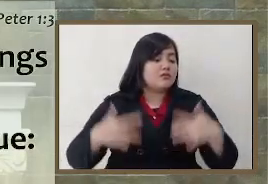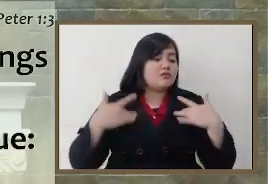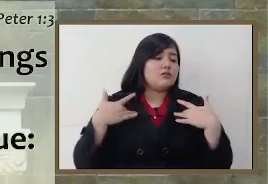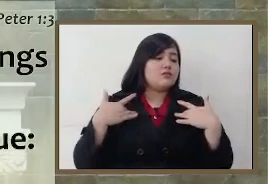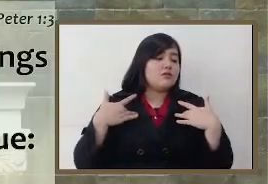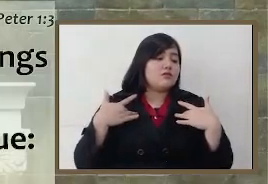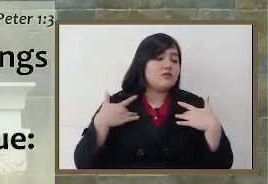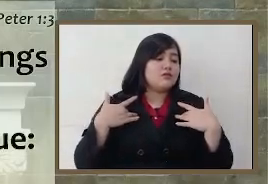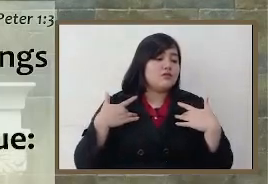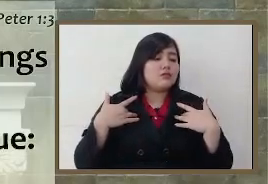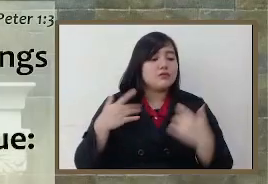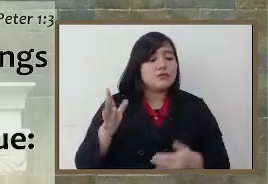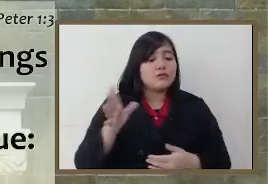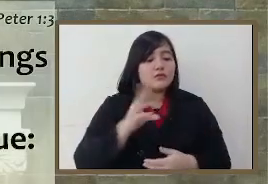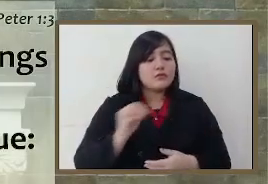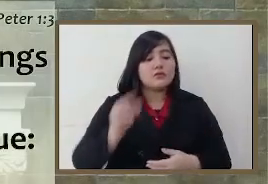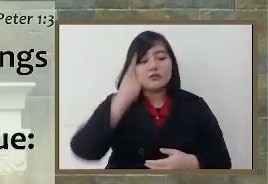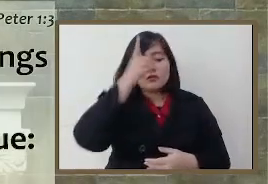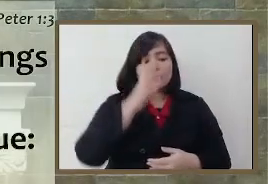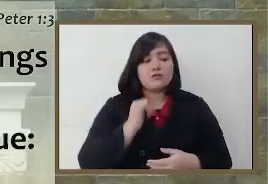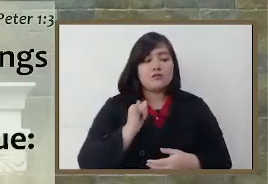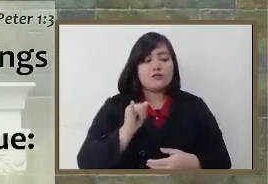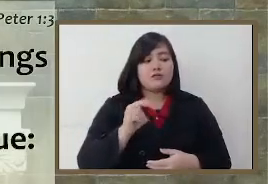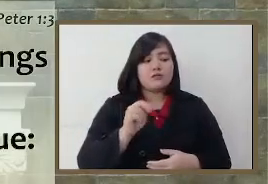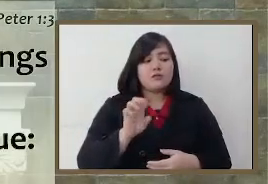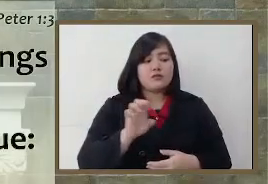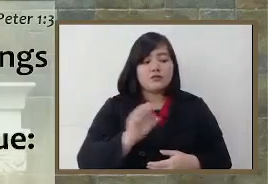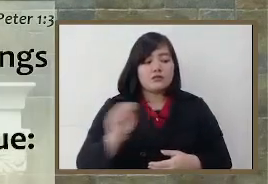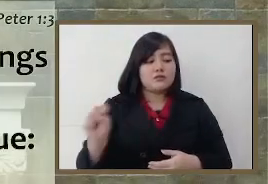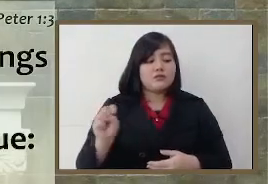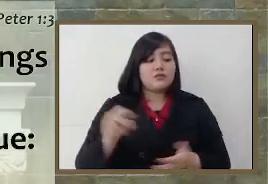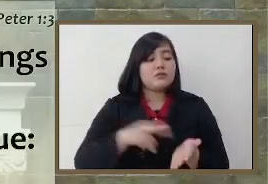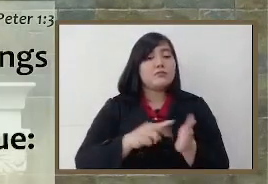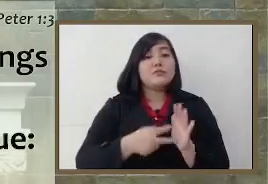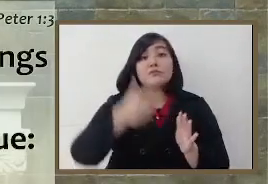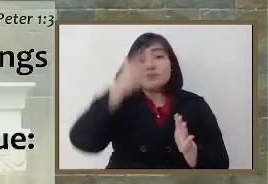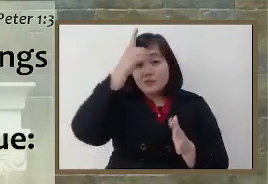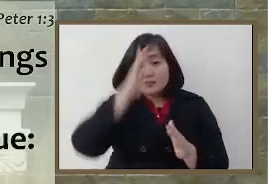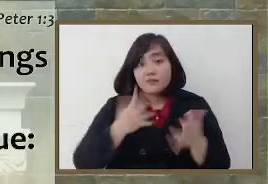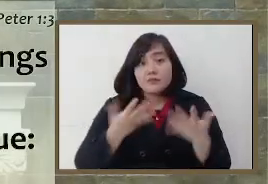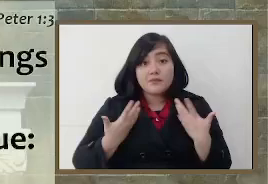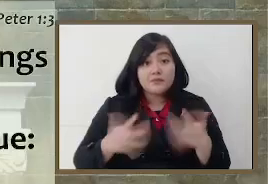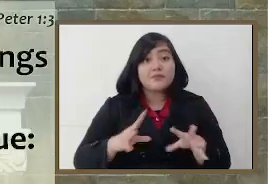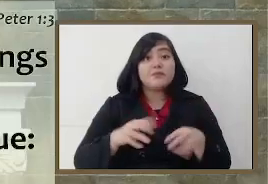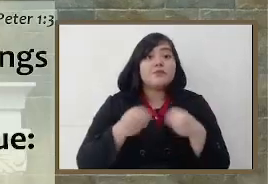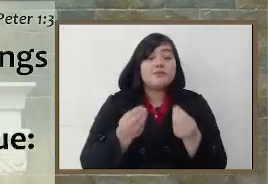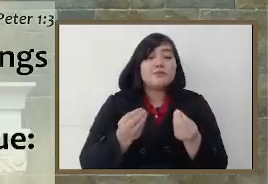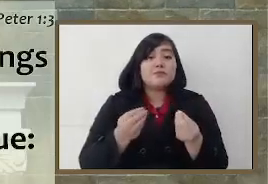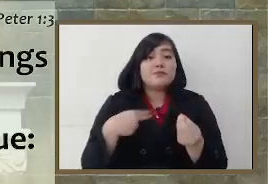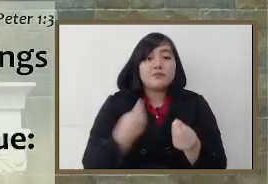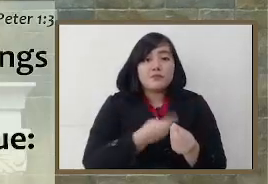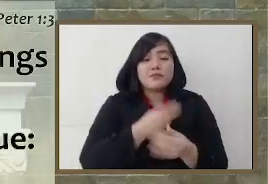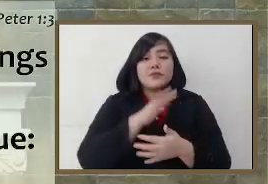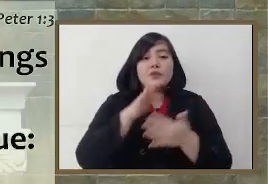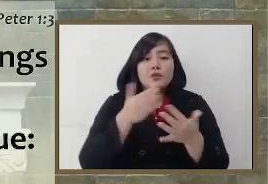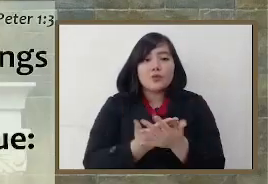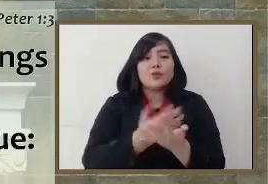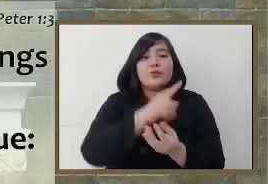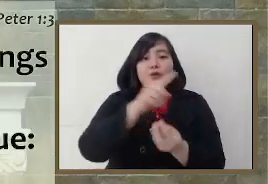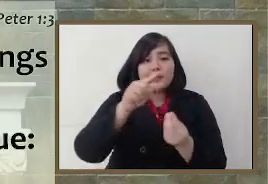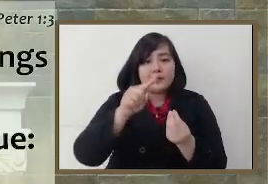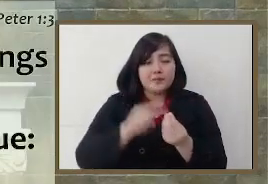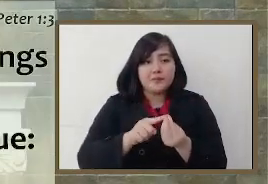Nasa atin na, ibinigay na po sa atin ng Panginoon ang lahat ng patungkol